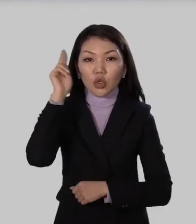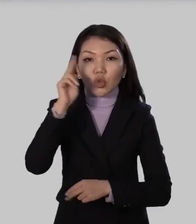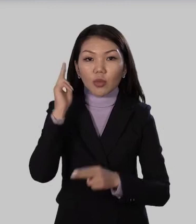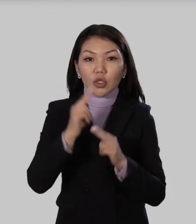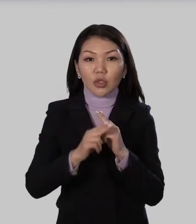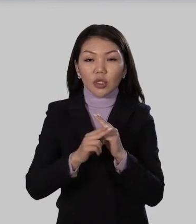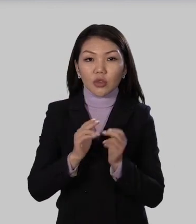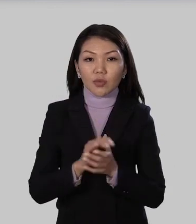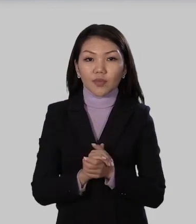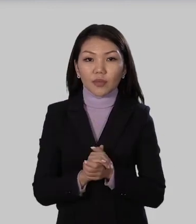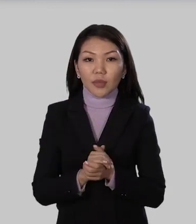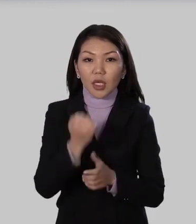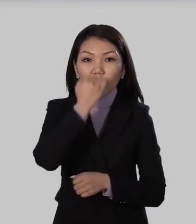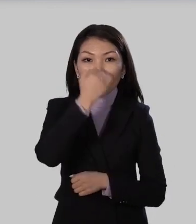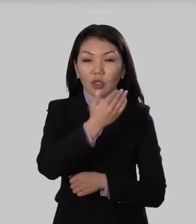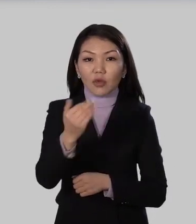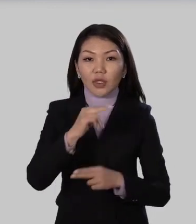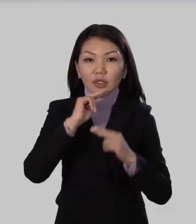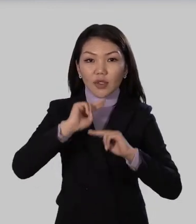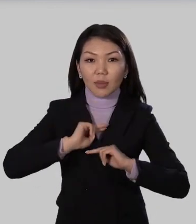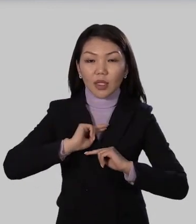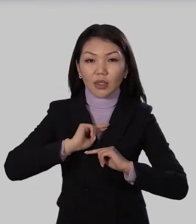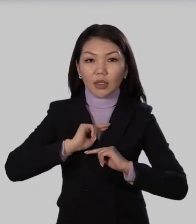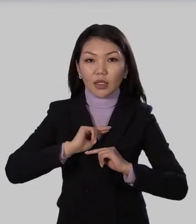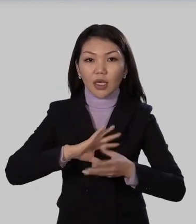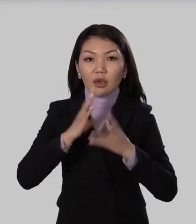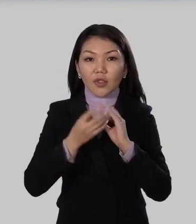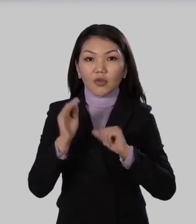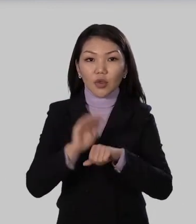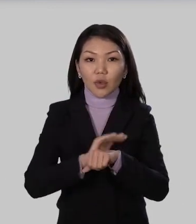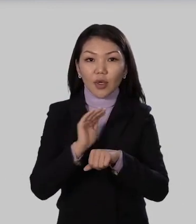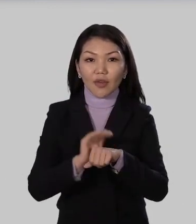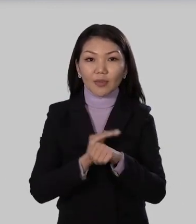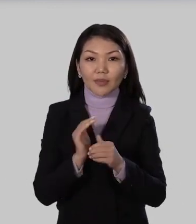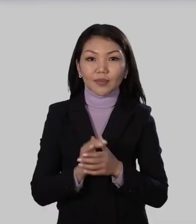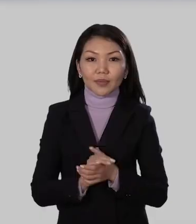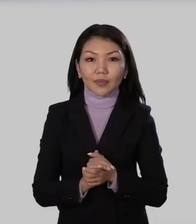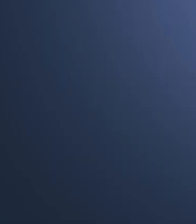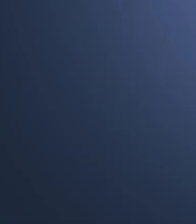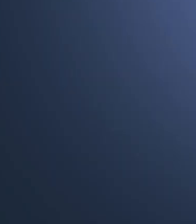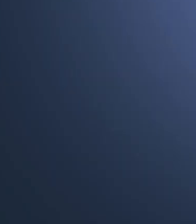навредить. Наш урок подошел к концу. Я благодарю вас за внимание. Всего доброго!